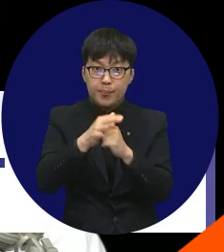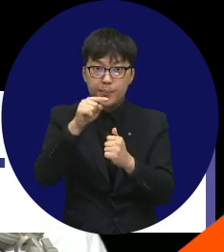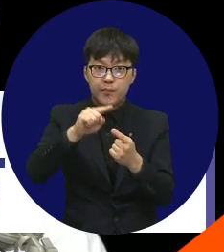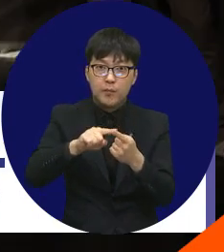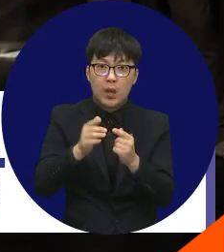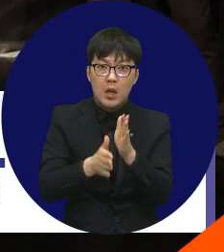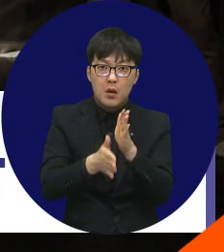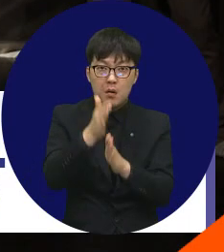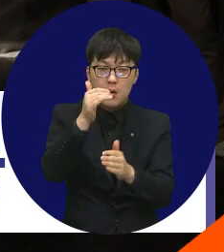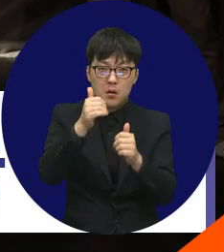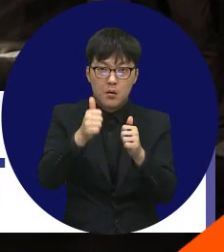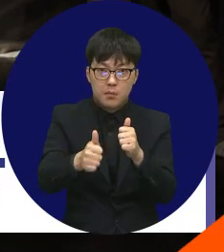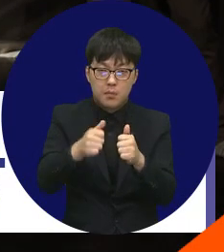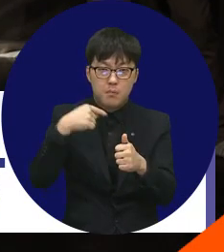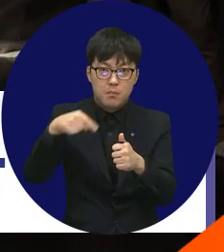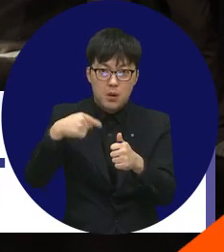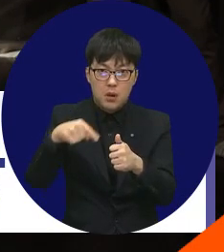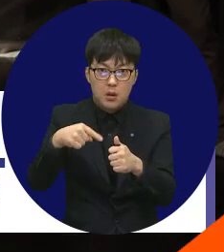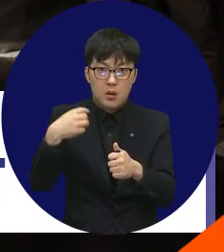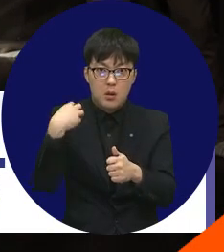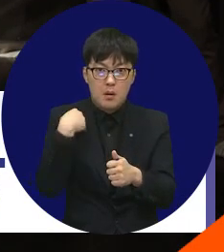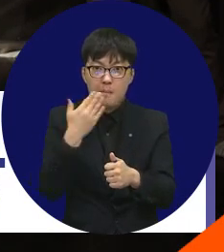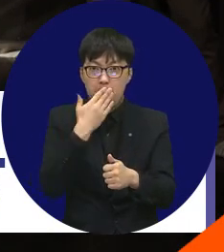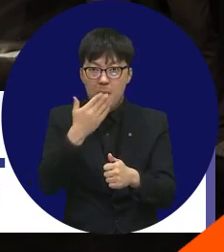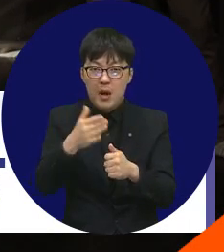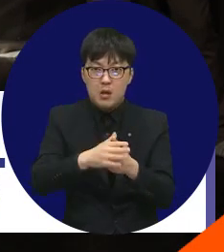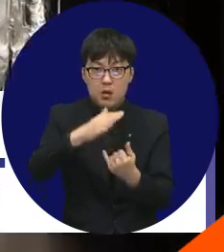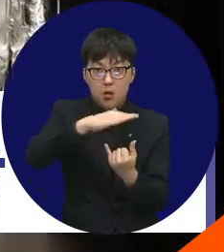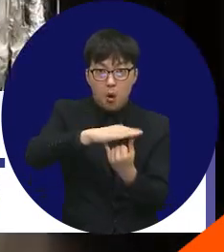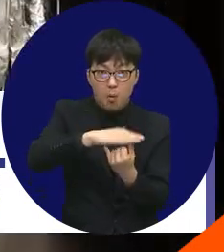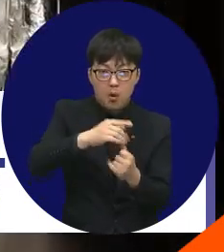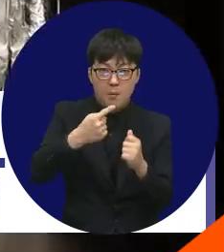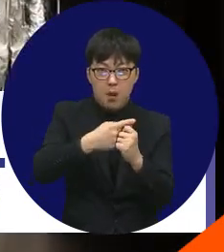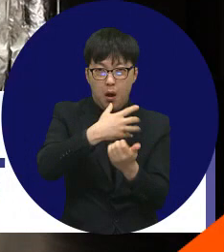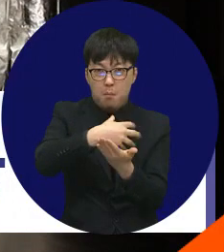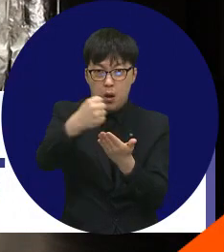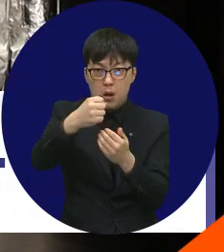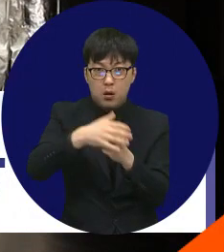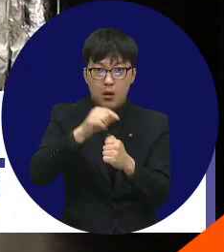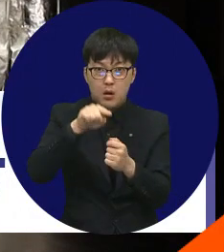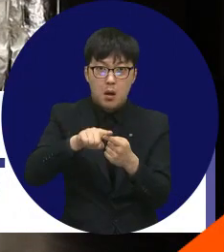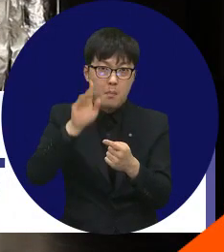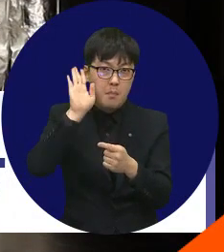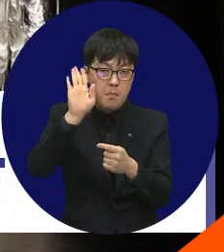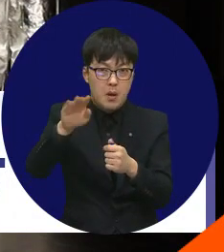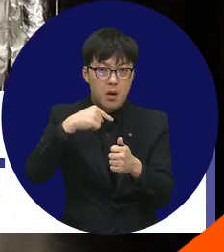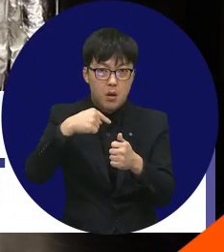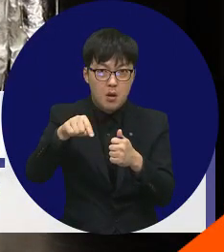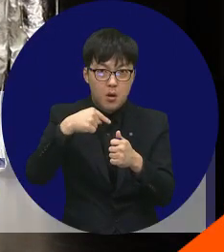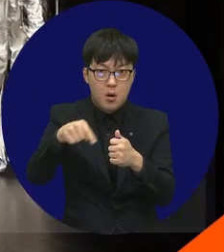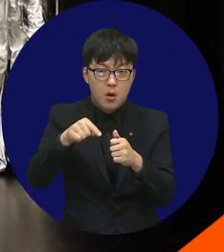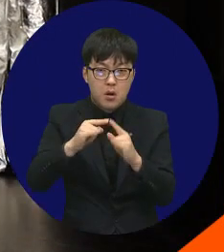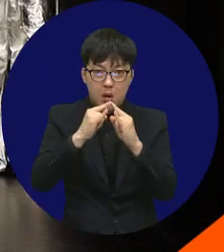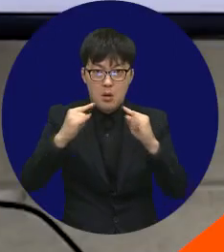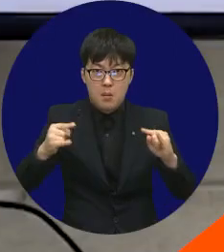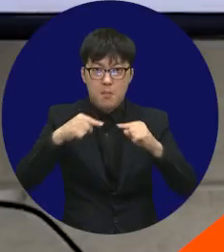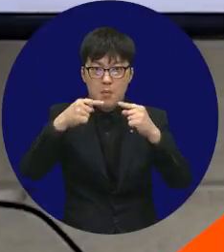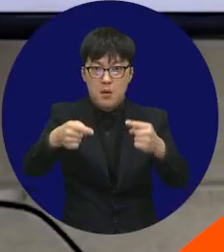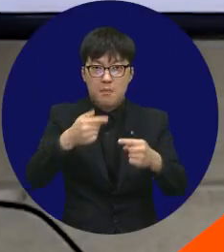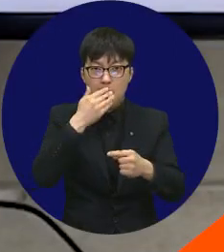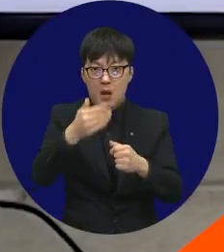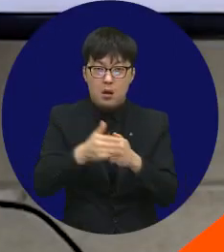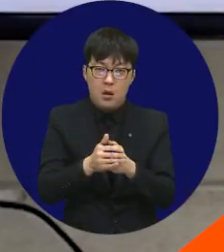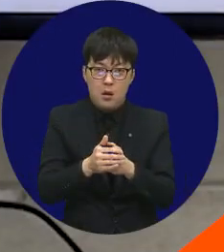있으며, 청소년부 대상 수상자는 선거연수원 주관 미래지도자 열린 캠프에 참가할 수 있습니다. 한편